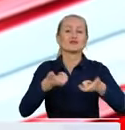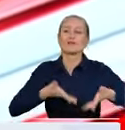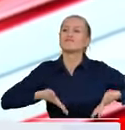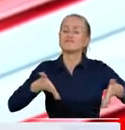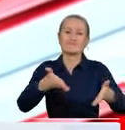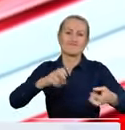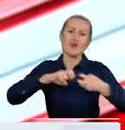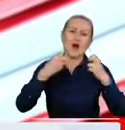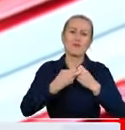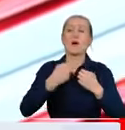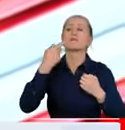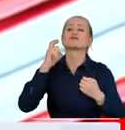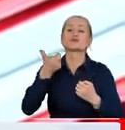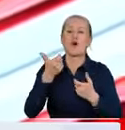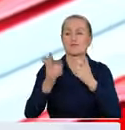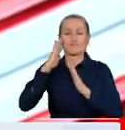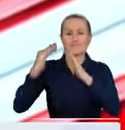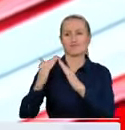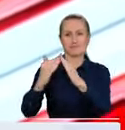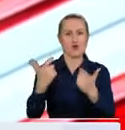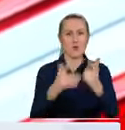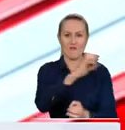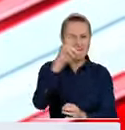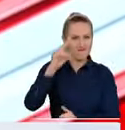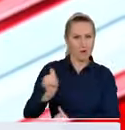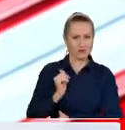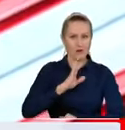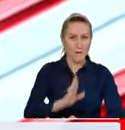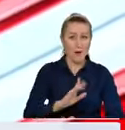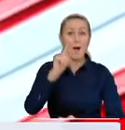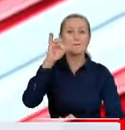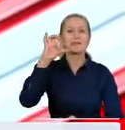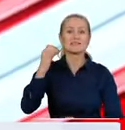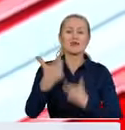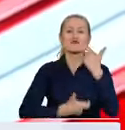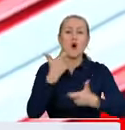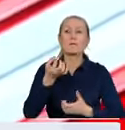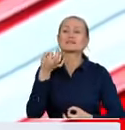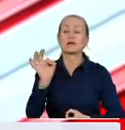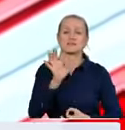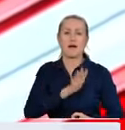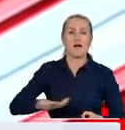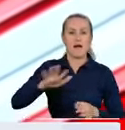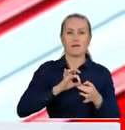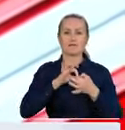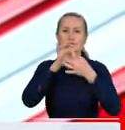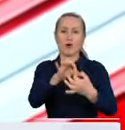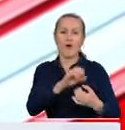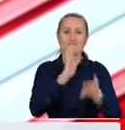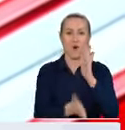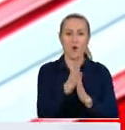stawianymi przez armię amerykańską i PiS prowadzi Polskę na arenę sporu, wojny między Wschodem a